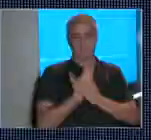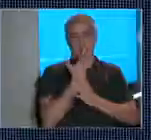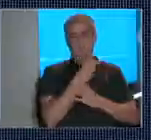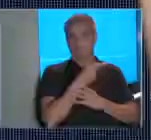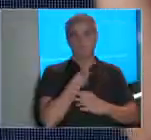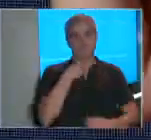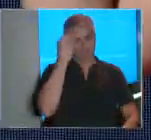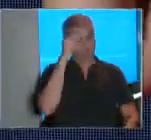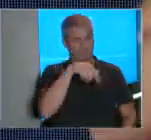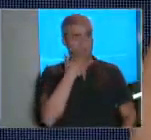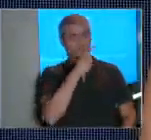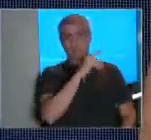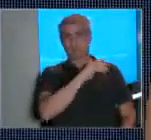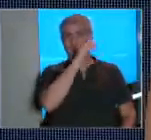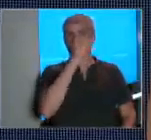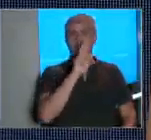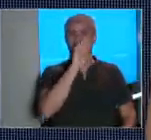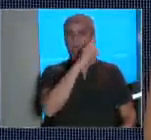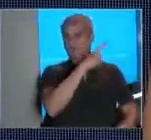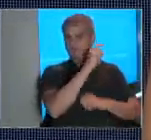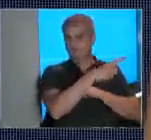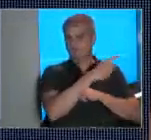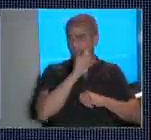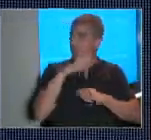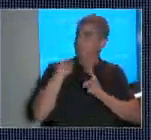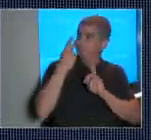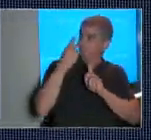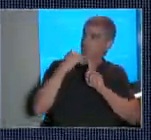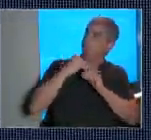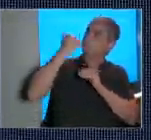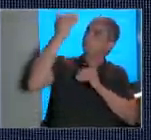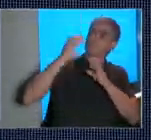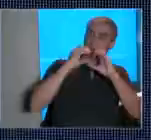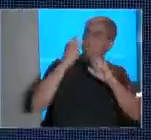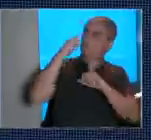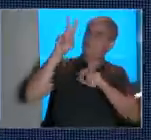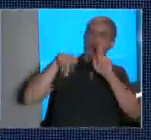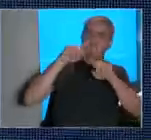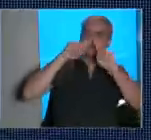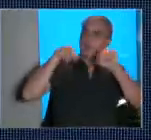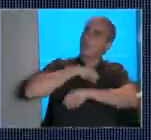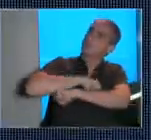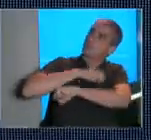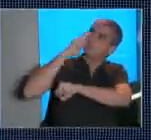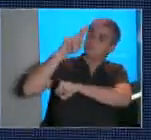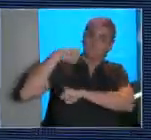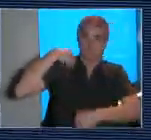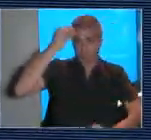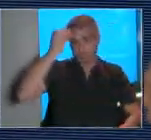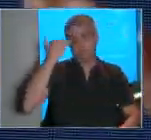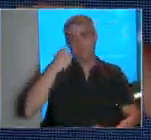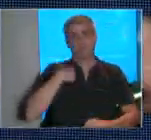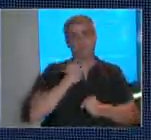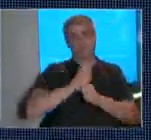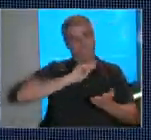שלו, למדתי כאן בירושלים בגבעת רם, ואת הכנסת הייתה ממש מעבר לכביש, ראו לפעמים מהחלונות, ואני זוכרת פעם